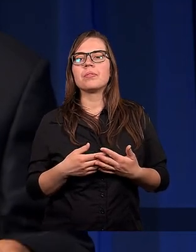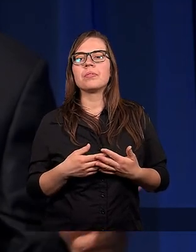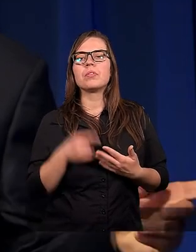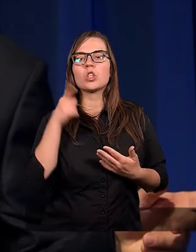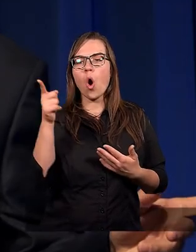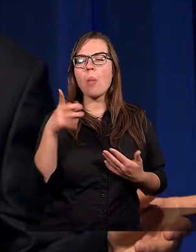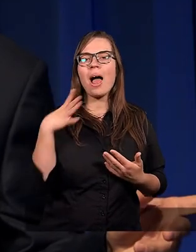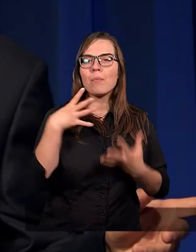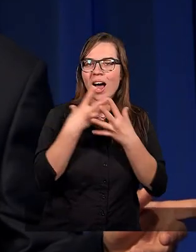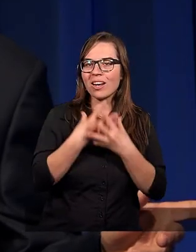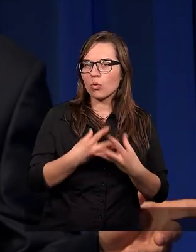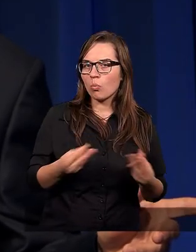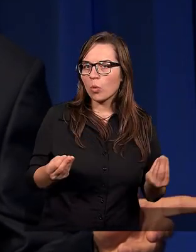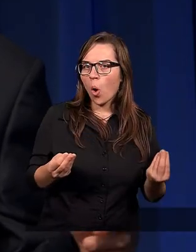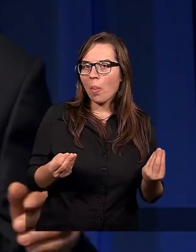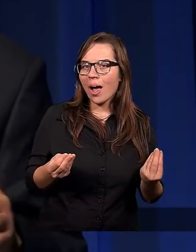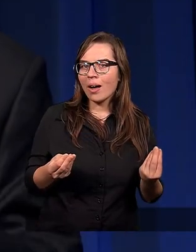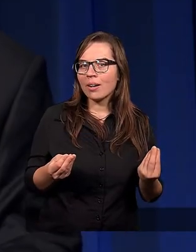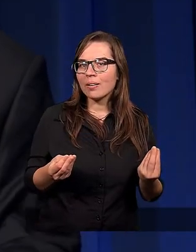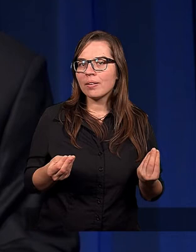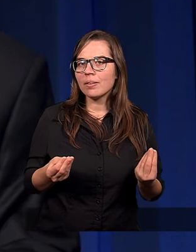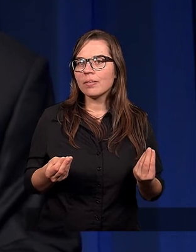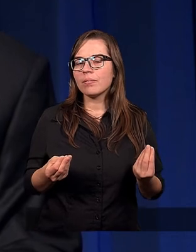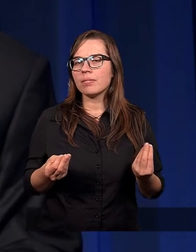To ona była zgubiona?